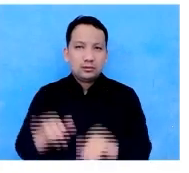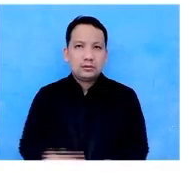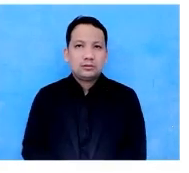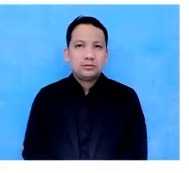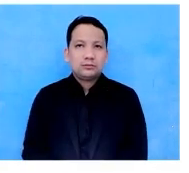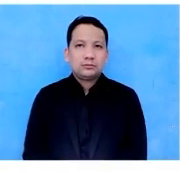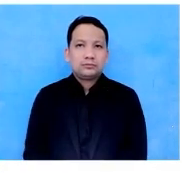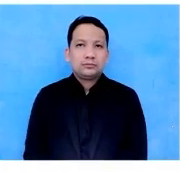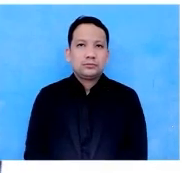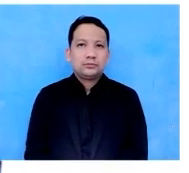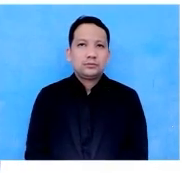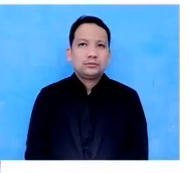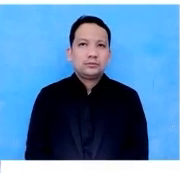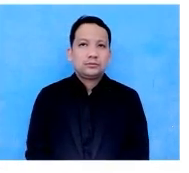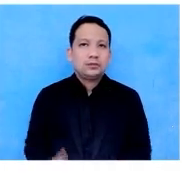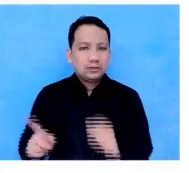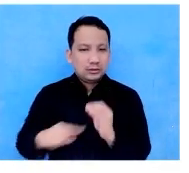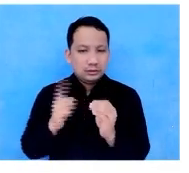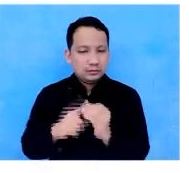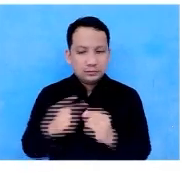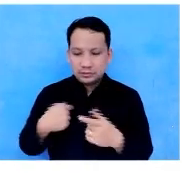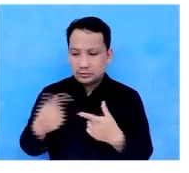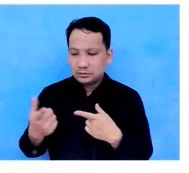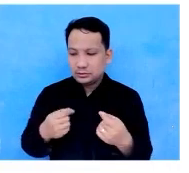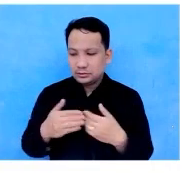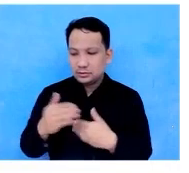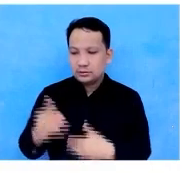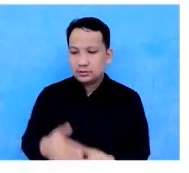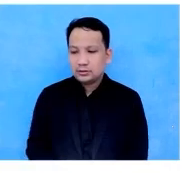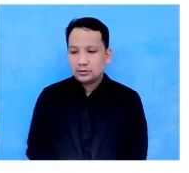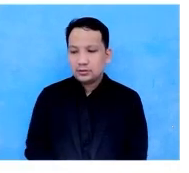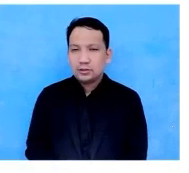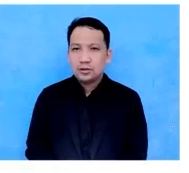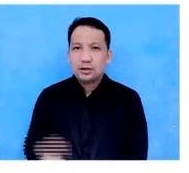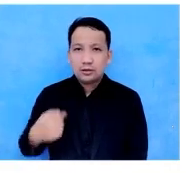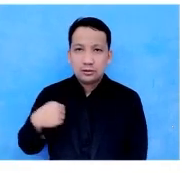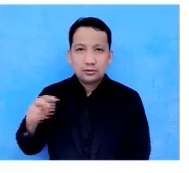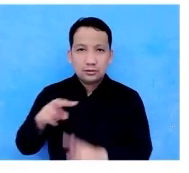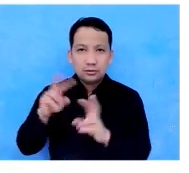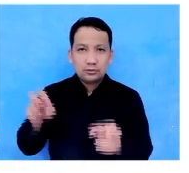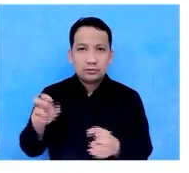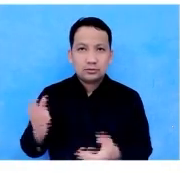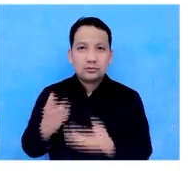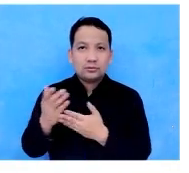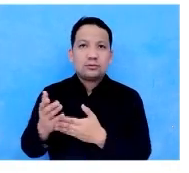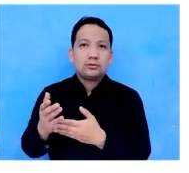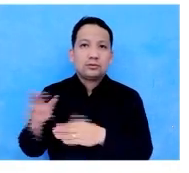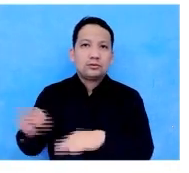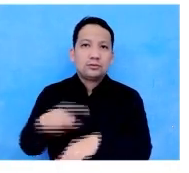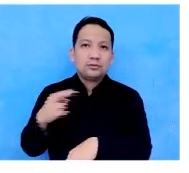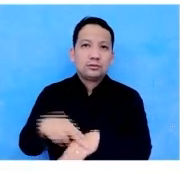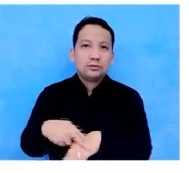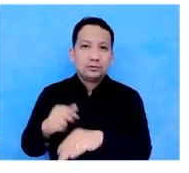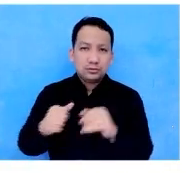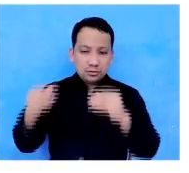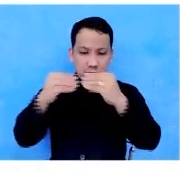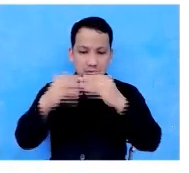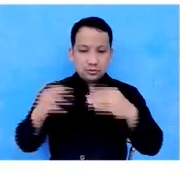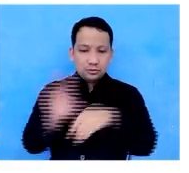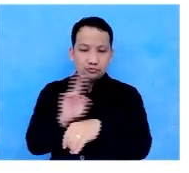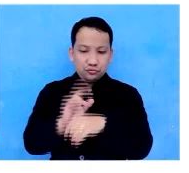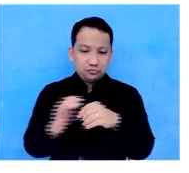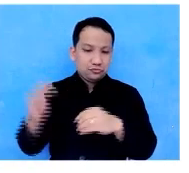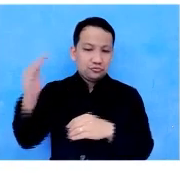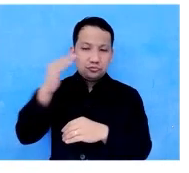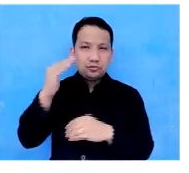Yeah. This is not what we did. And what I refer to as rationalizing the seniority within the officer